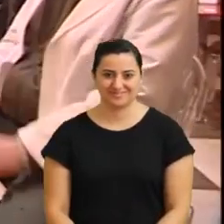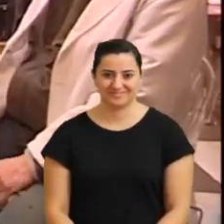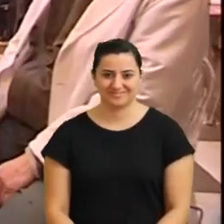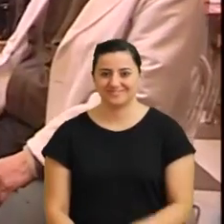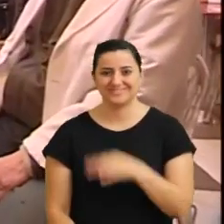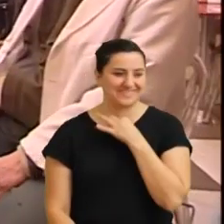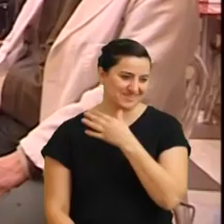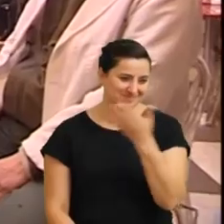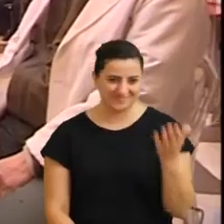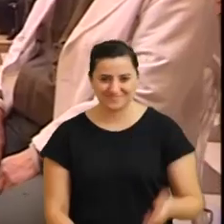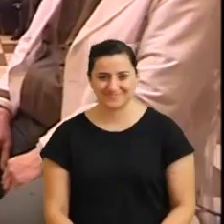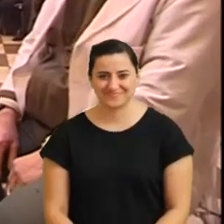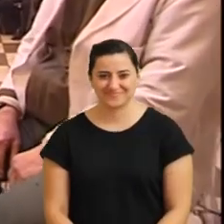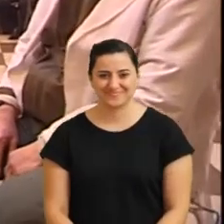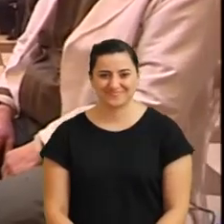Teşekkür